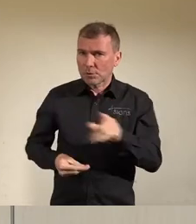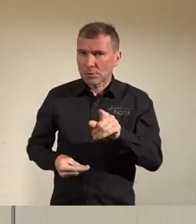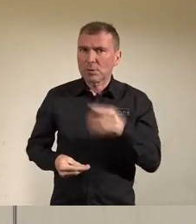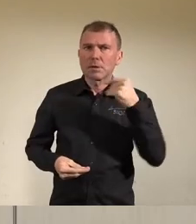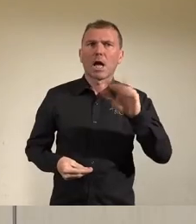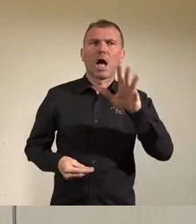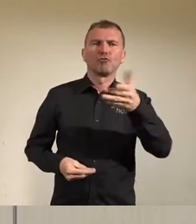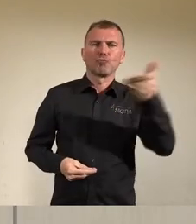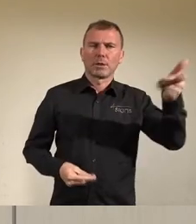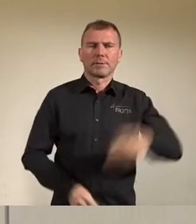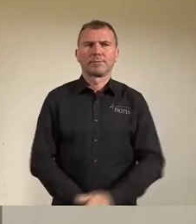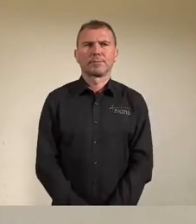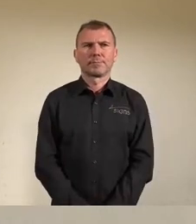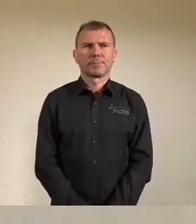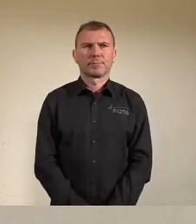Herr Schulte-Wissermann.